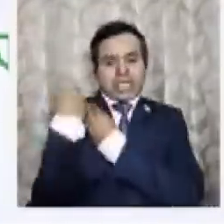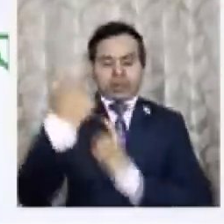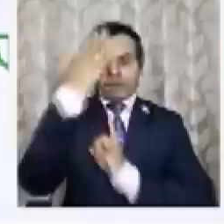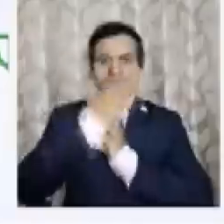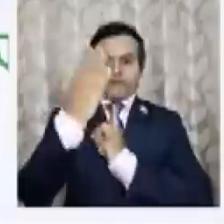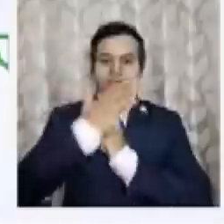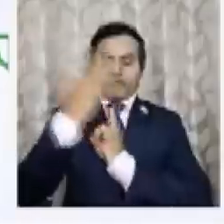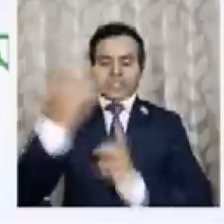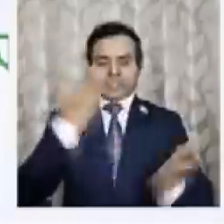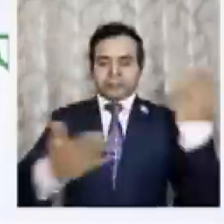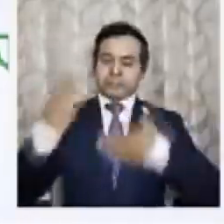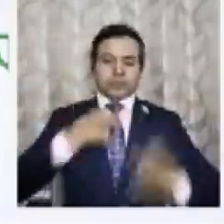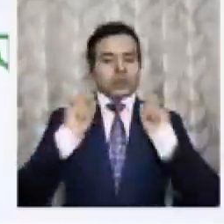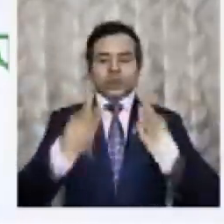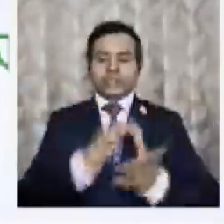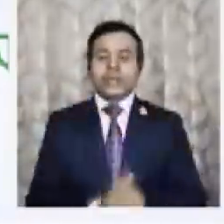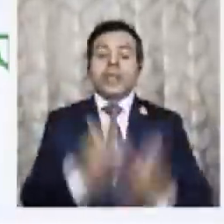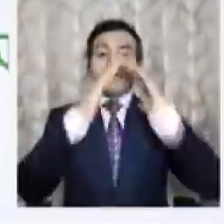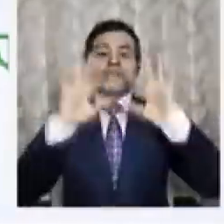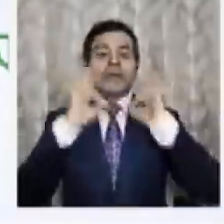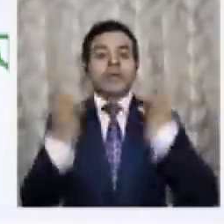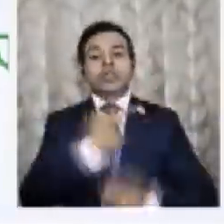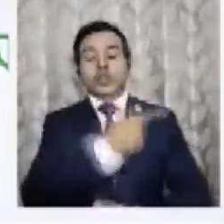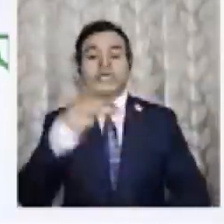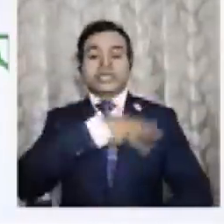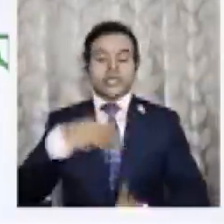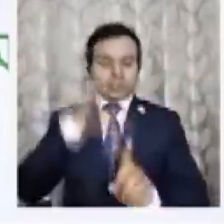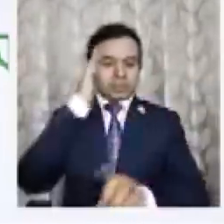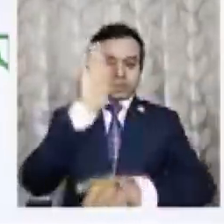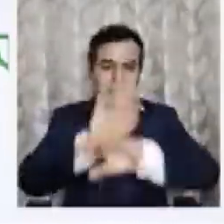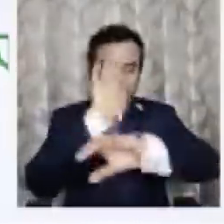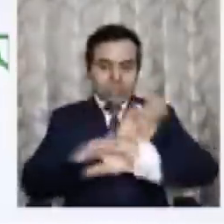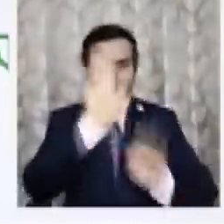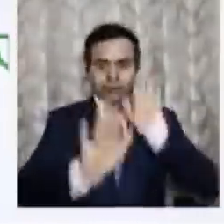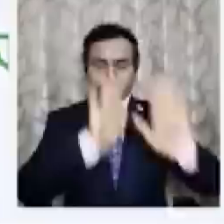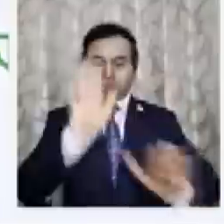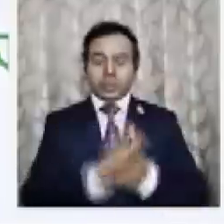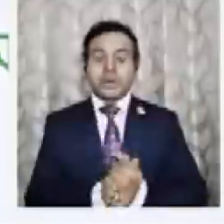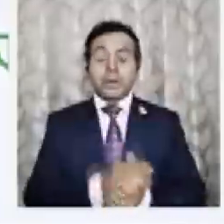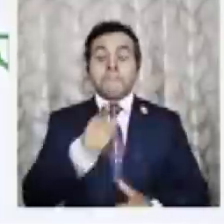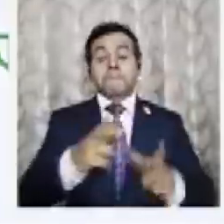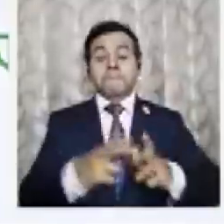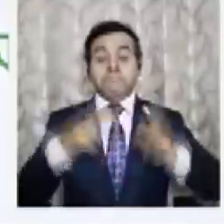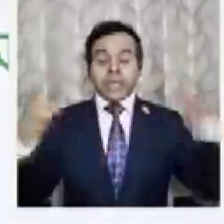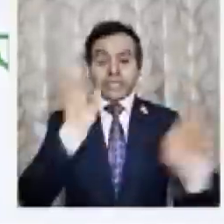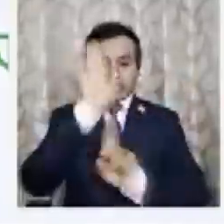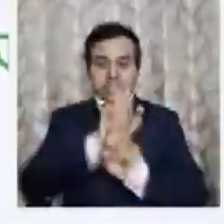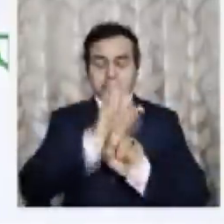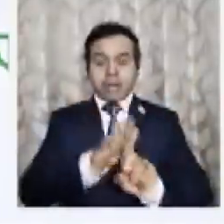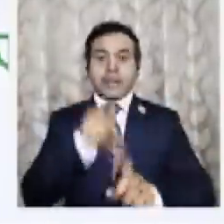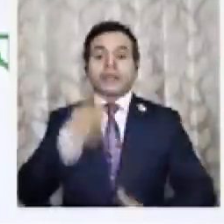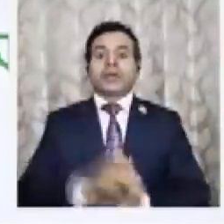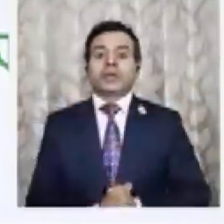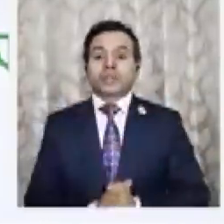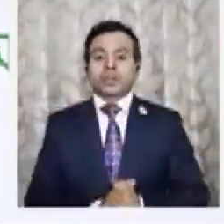কথা বলবো, নিজের সুরক্ষা নিজের হাতে, নিজে সুরক্ষিত থাকুন, পরিবারের অন্য সদস্যবৃন্দকে সুরক্ষিত রাখুন